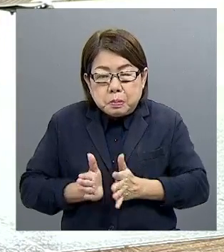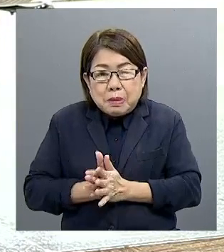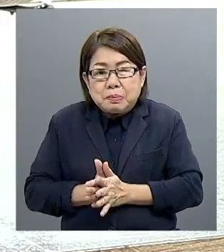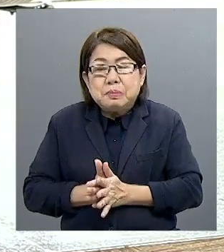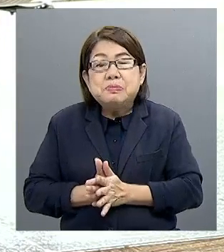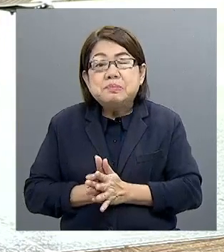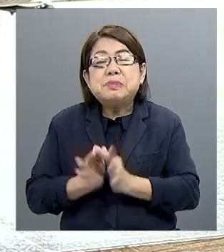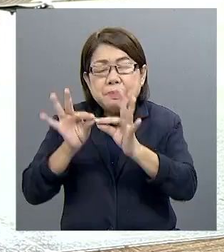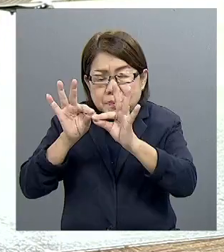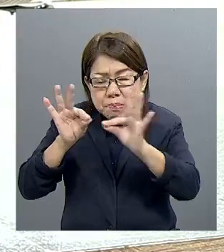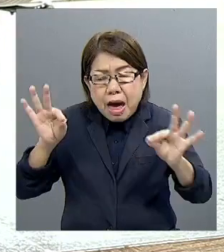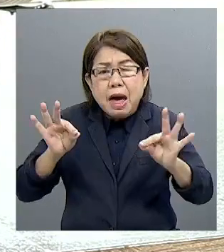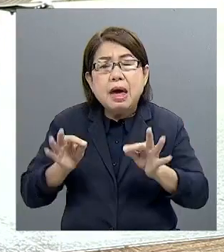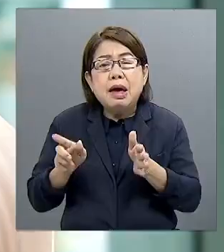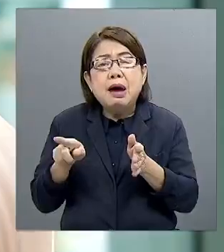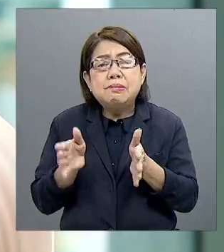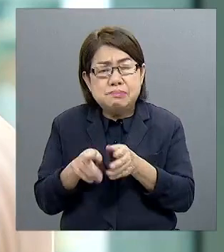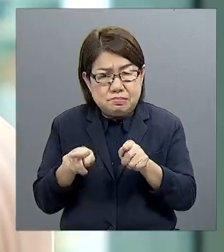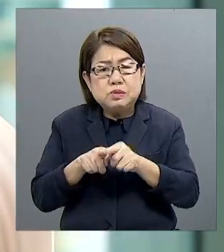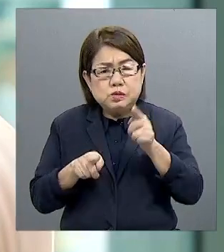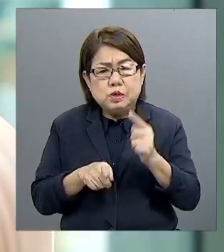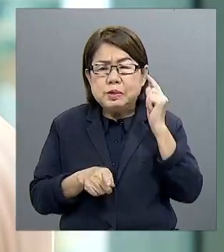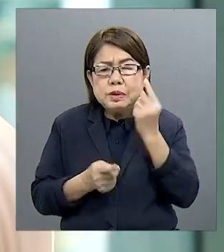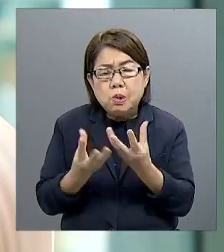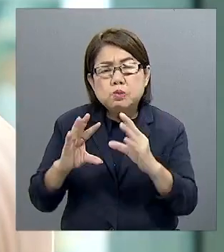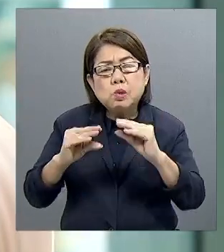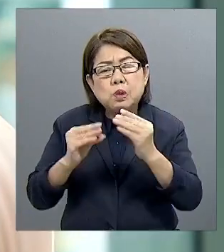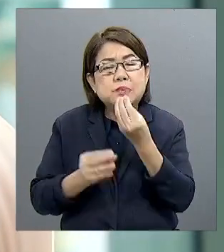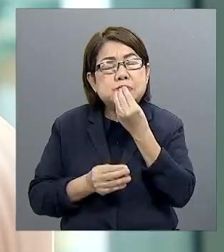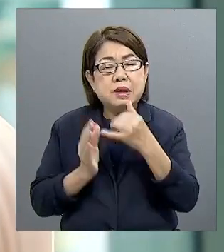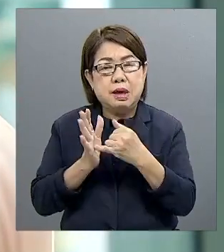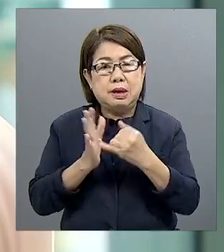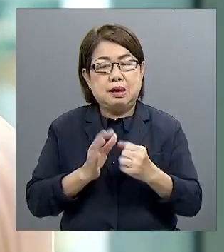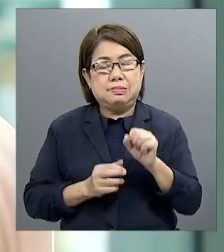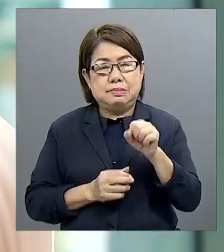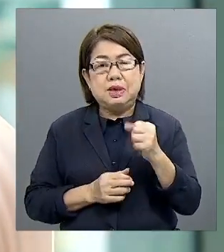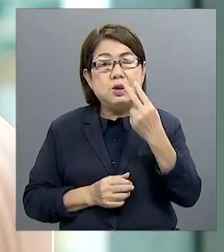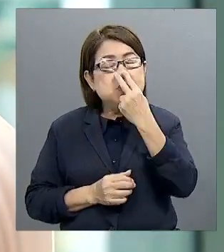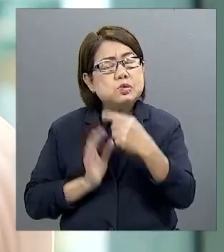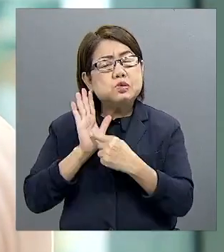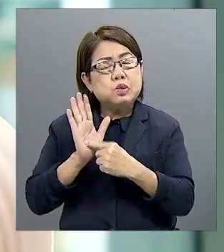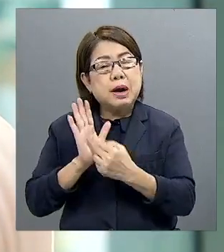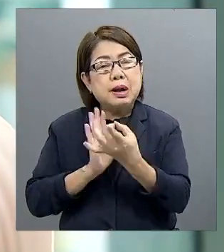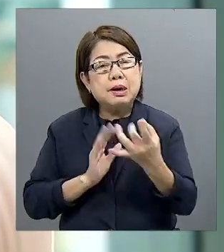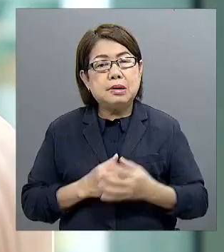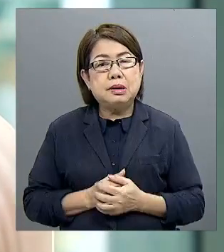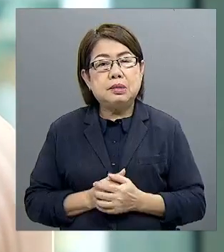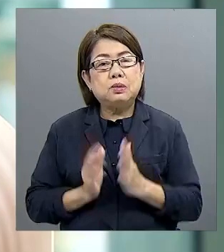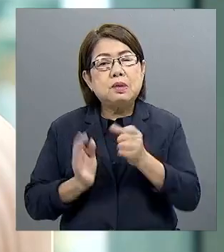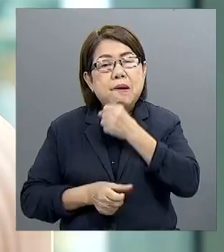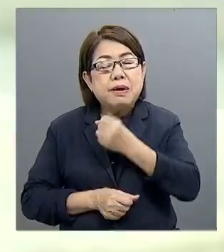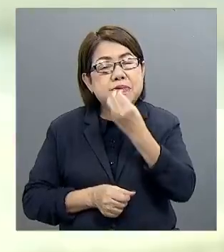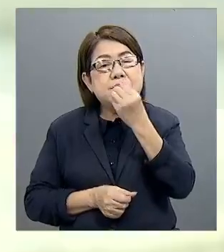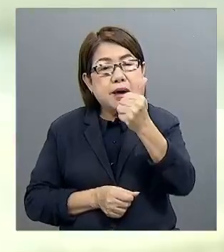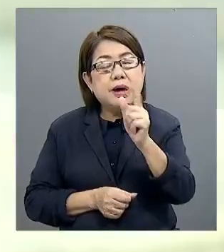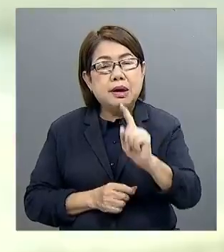งอีก ถูกต้องครับเพราะฉะนั้นเราก็ต้องช่วยเขาหน่อยนึงครับ ค่ะนั้นเดี๋ยวเรามายกตัวอย่างว่าอาหารที่ผู้สูงวัยควรจะรับประทานมีอะไรบ้